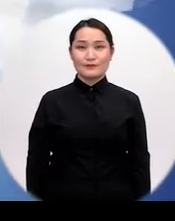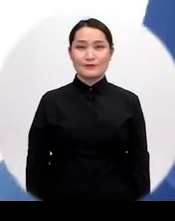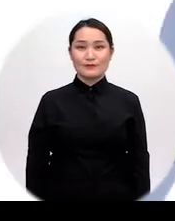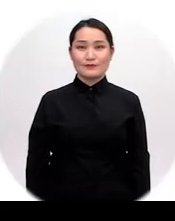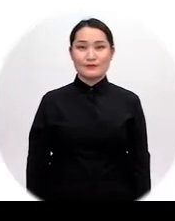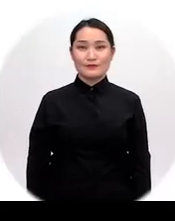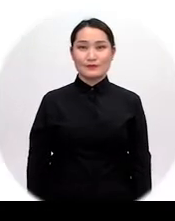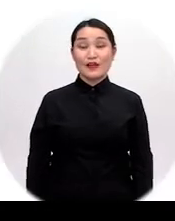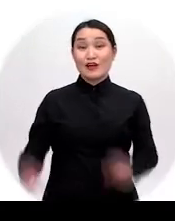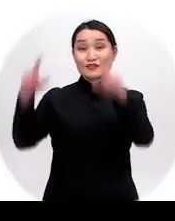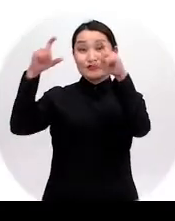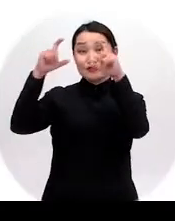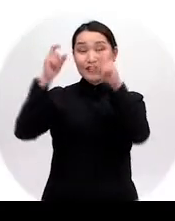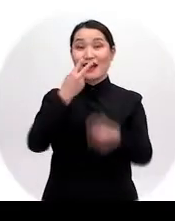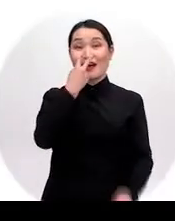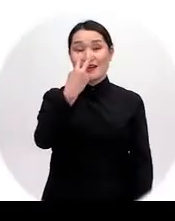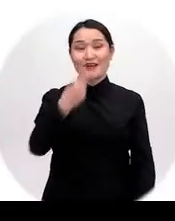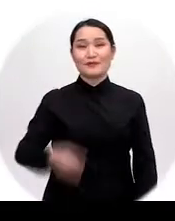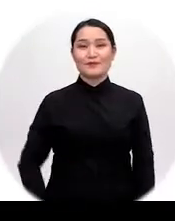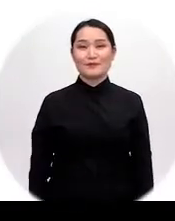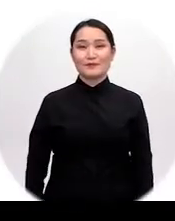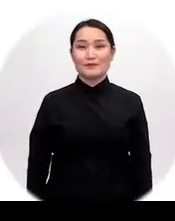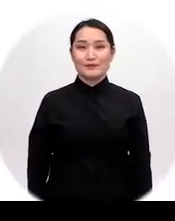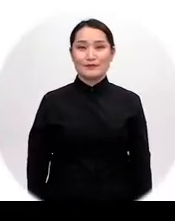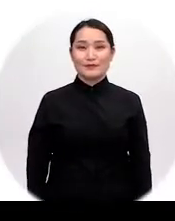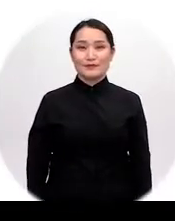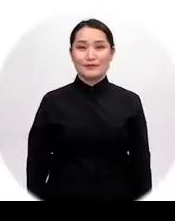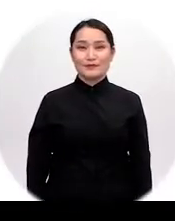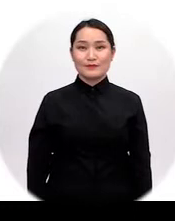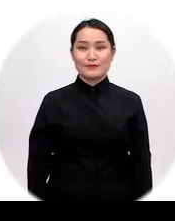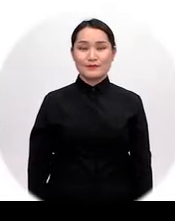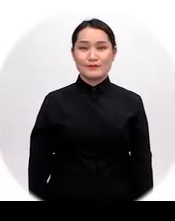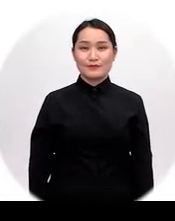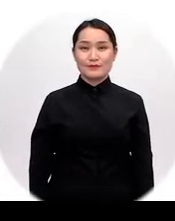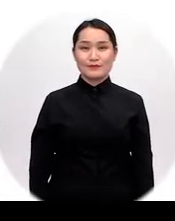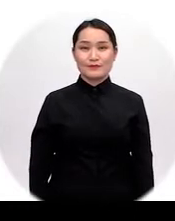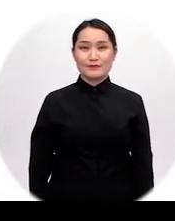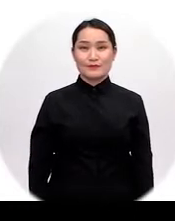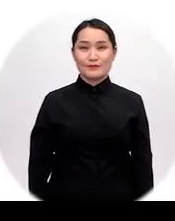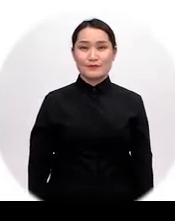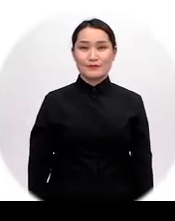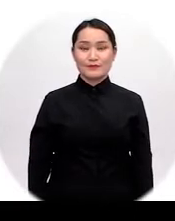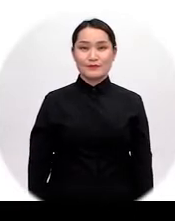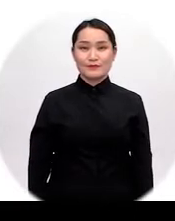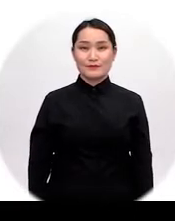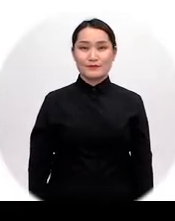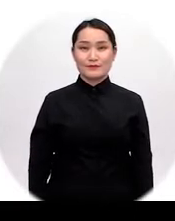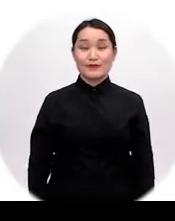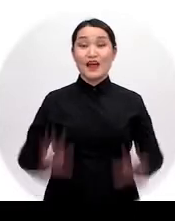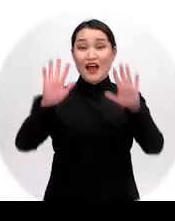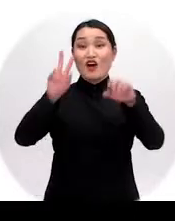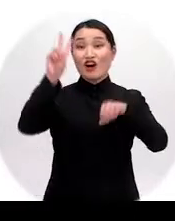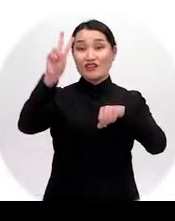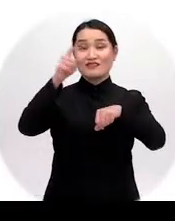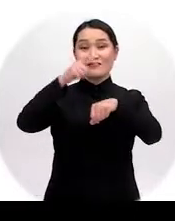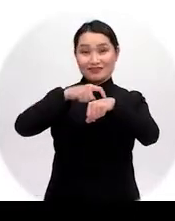За, хүүхдүүдээ дэлгэцэн дээр одоо хэдэн цагийг зааж байна? Тийм ээ, цагийн богино болон урт зүү